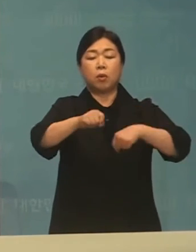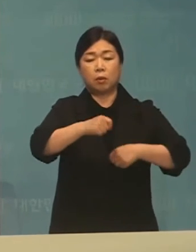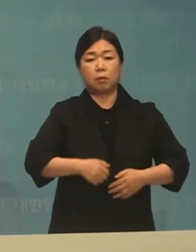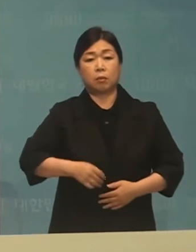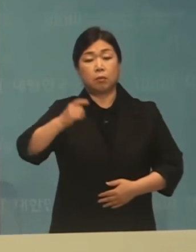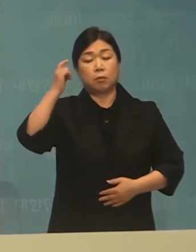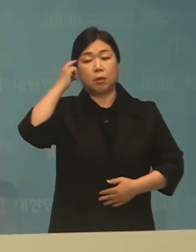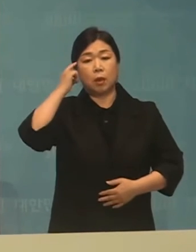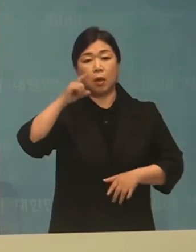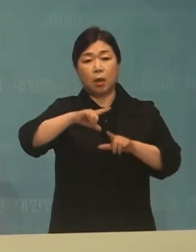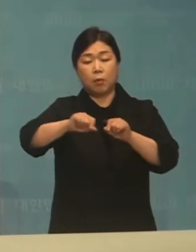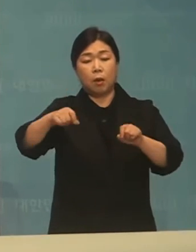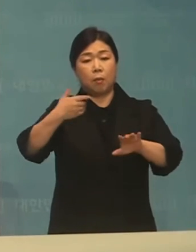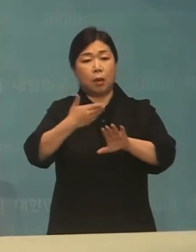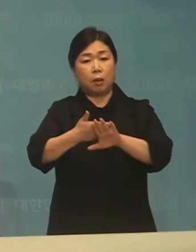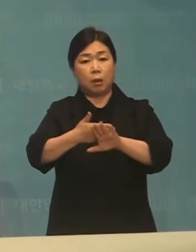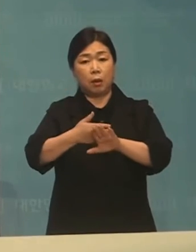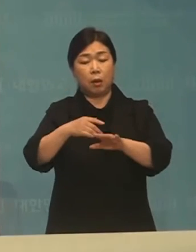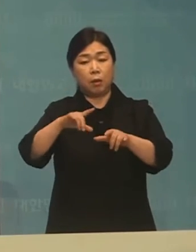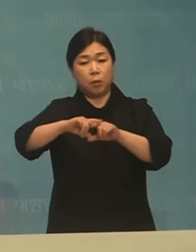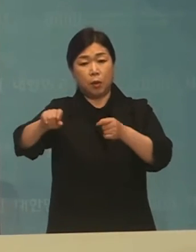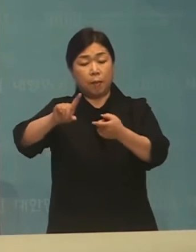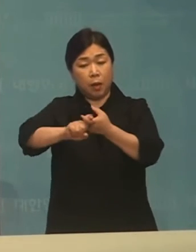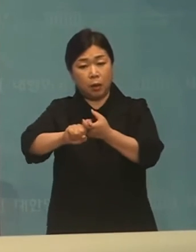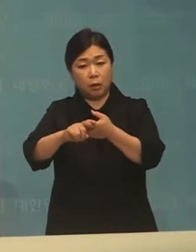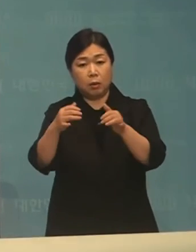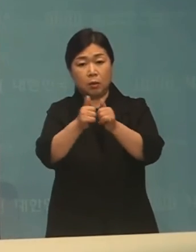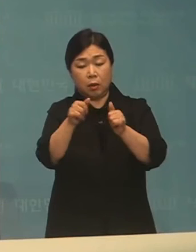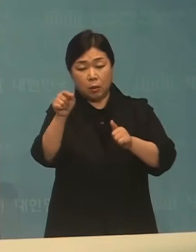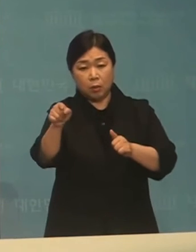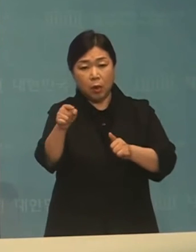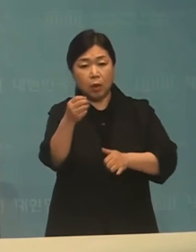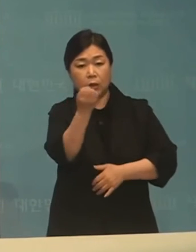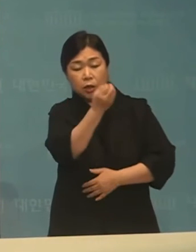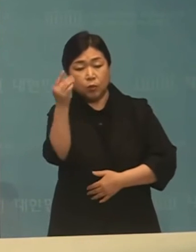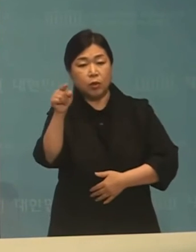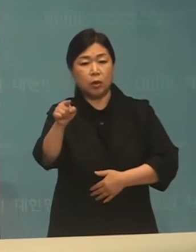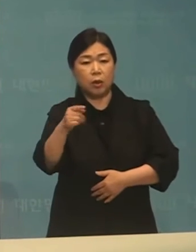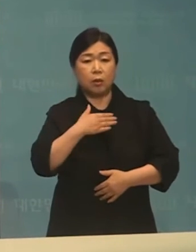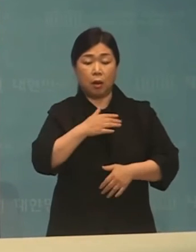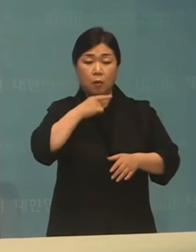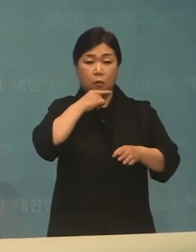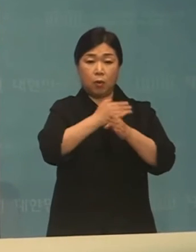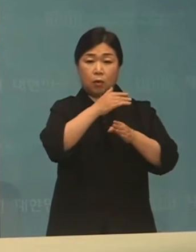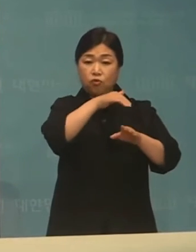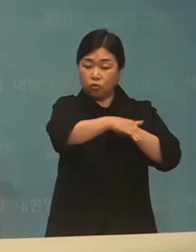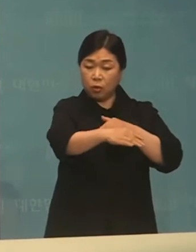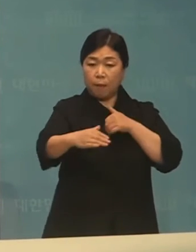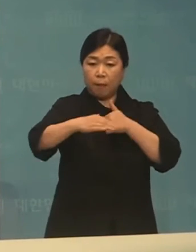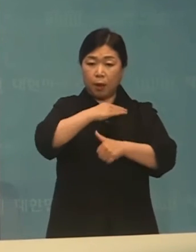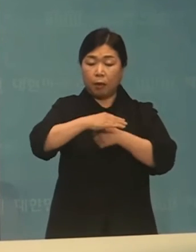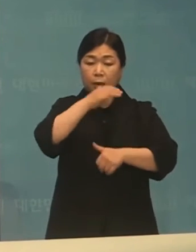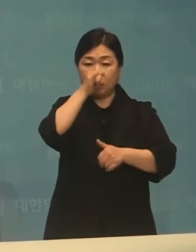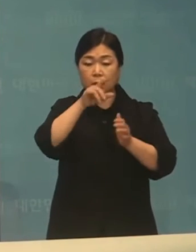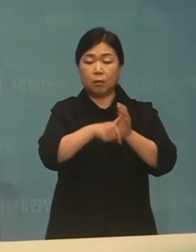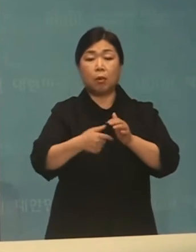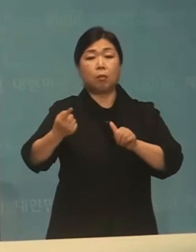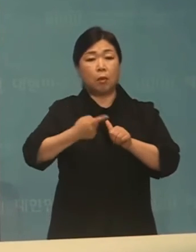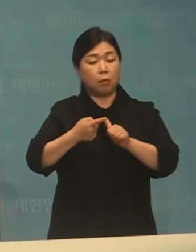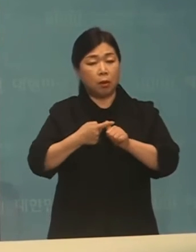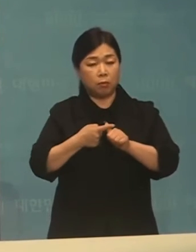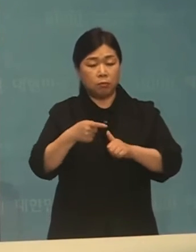친일 민족 반역 친일 세력으로부터 빨갱이라니 친북 좌파라고 이렇게 비난을 받는